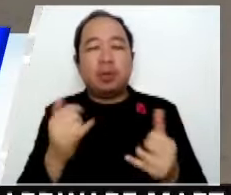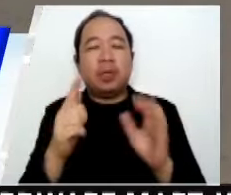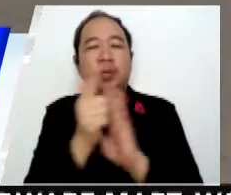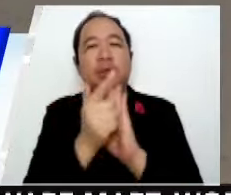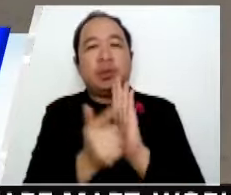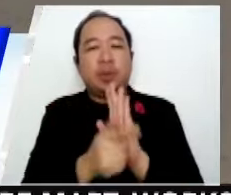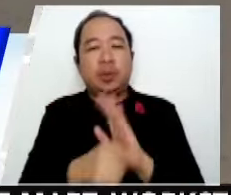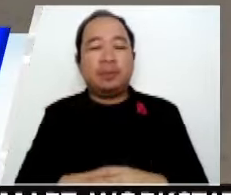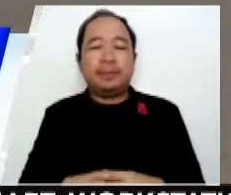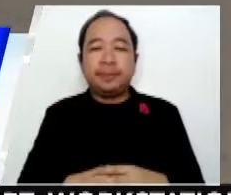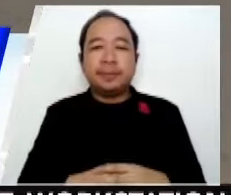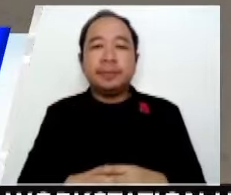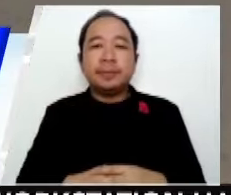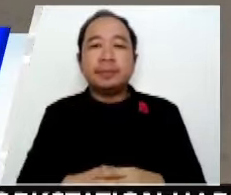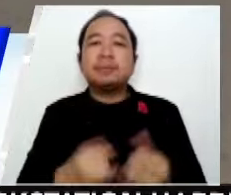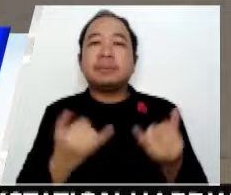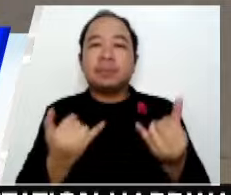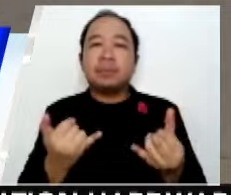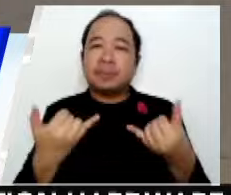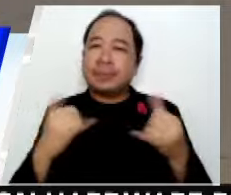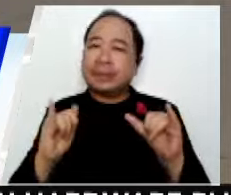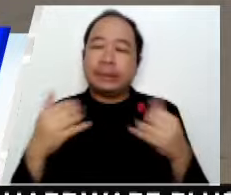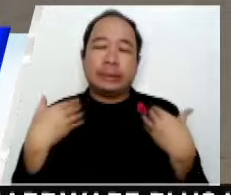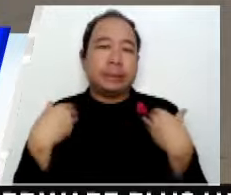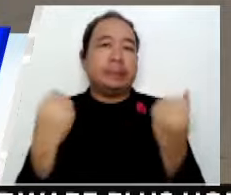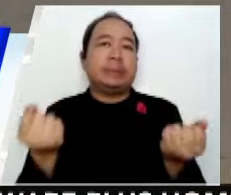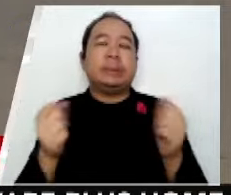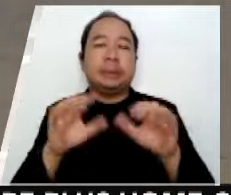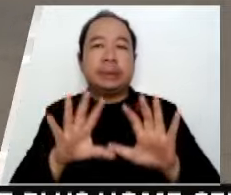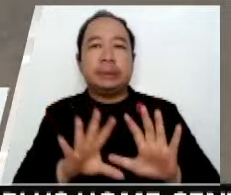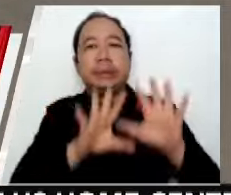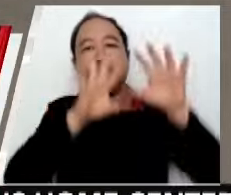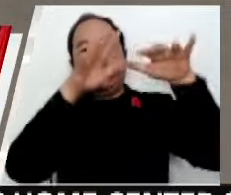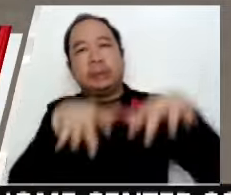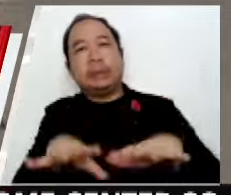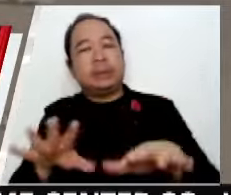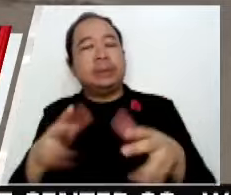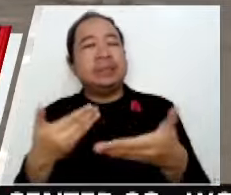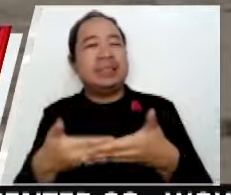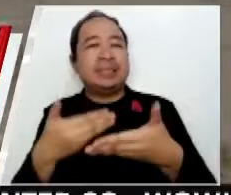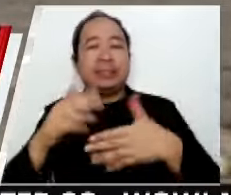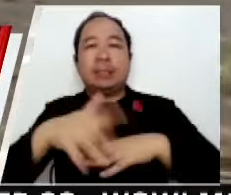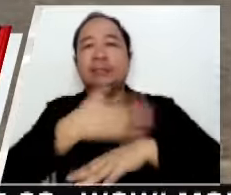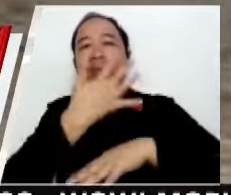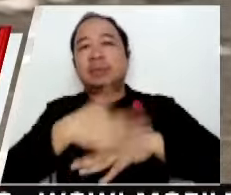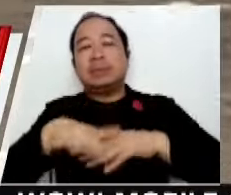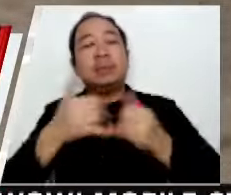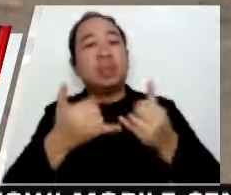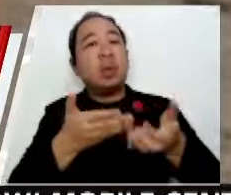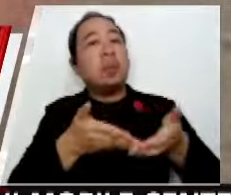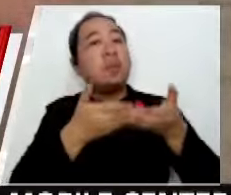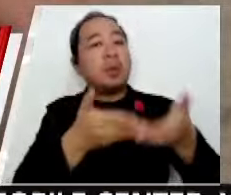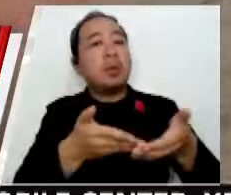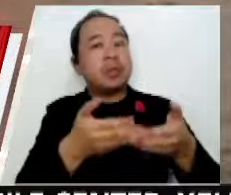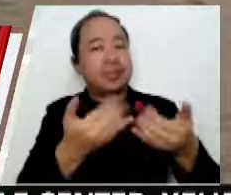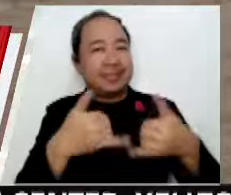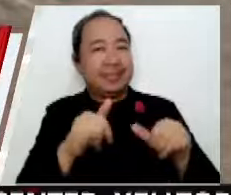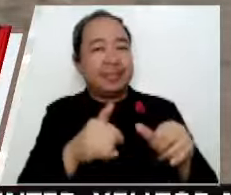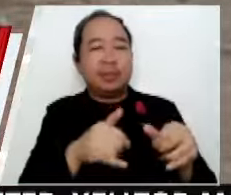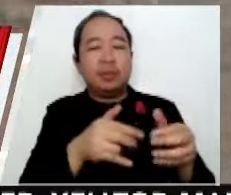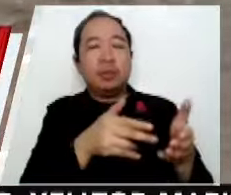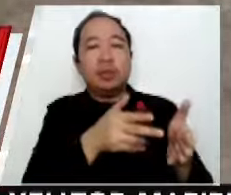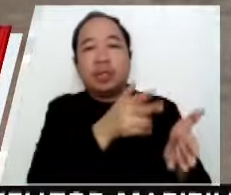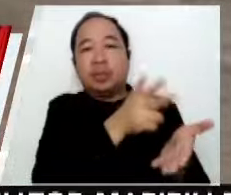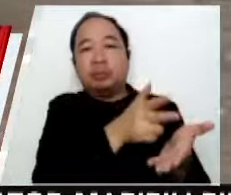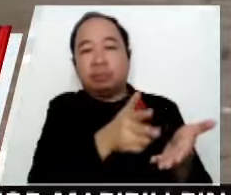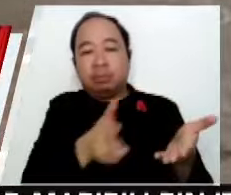ngayon, malakas at mataas pa rin ang alon sa baybayin, kaya naman ang mga bangka ng mga mangingisda ay nakahilera pa rin sa mas mataas na pwesto